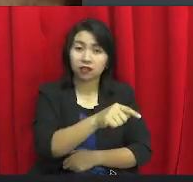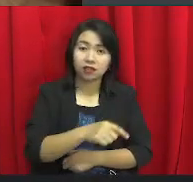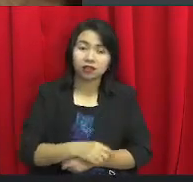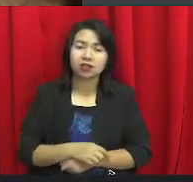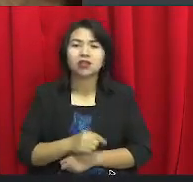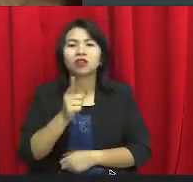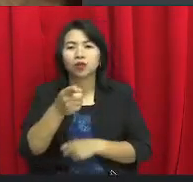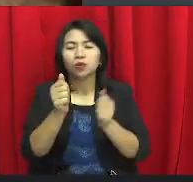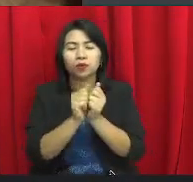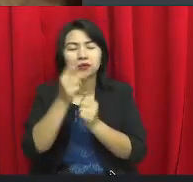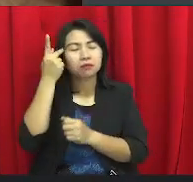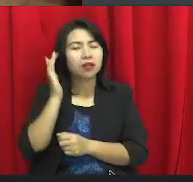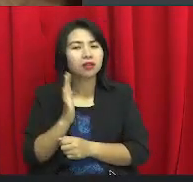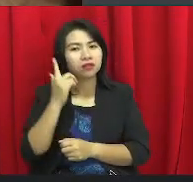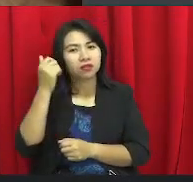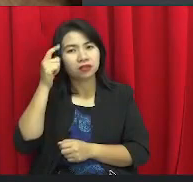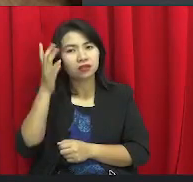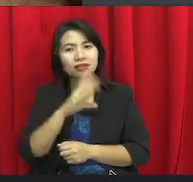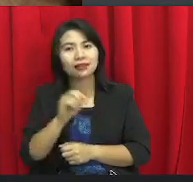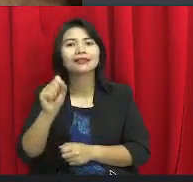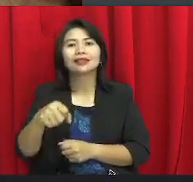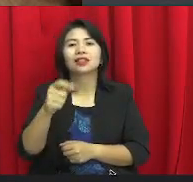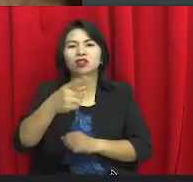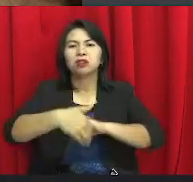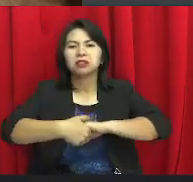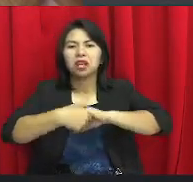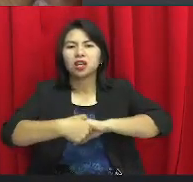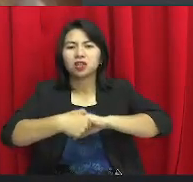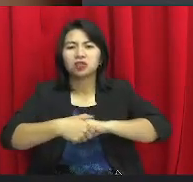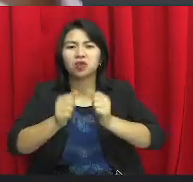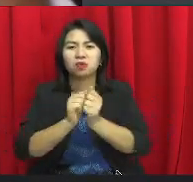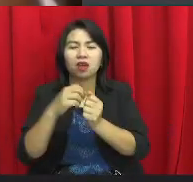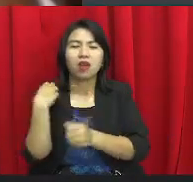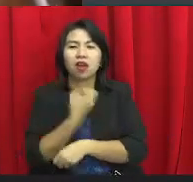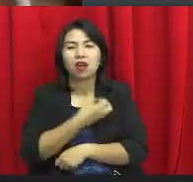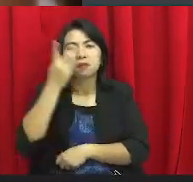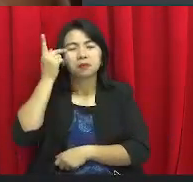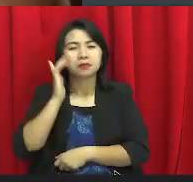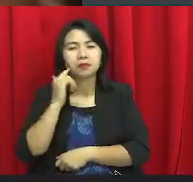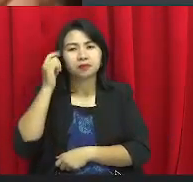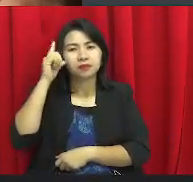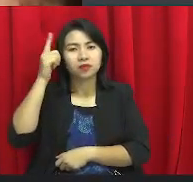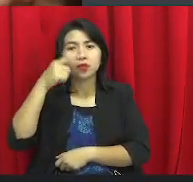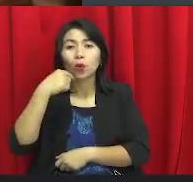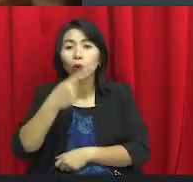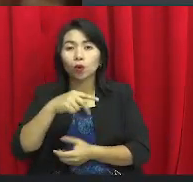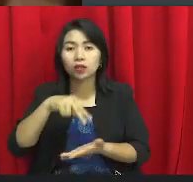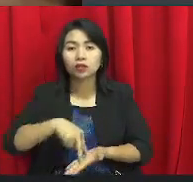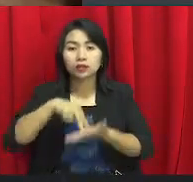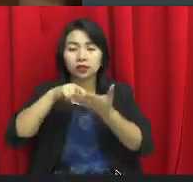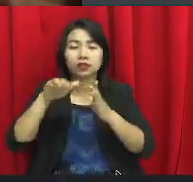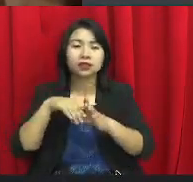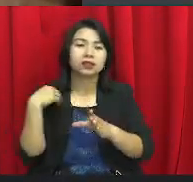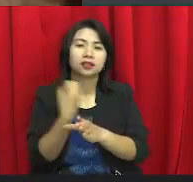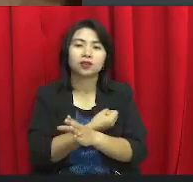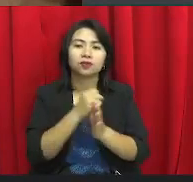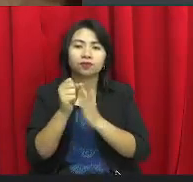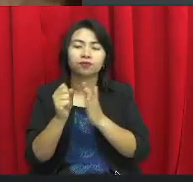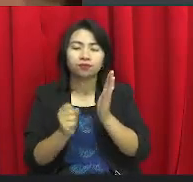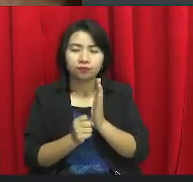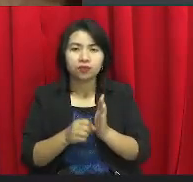at nakikita nyo, ang nakakadaupang palad nyo, yung pastor na tumatayo sa standard ng Diyos, mga